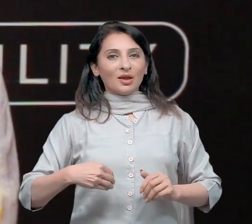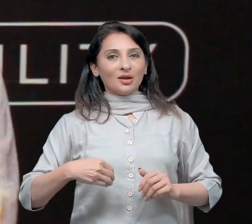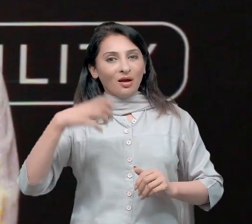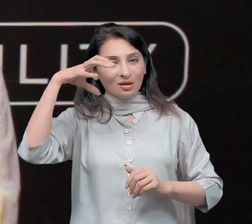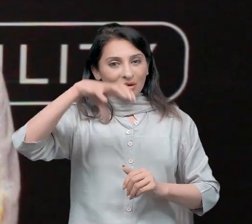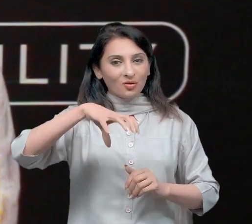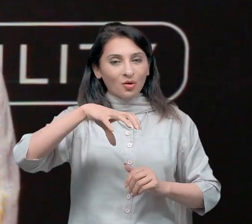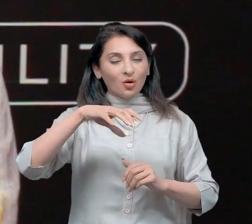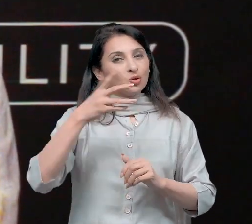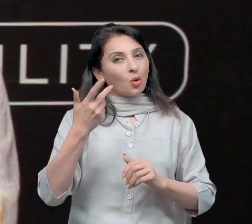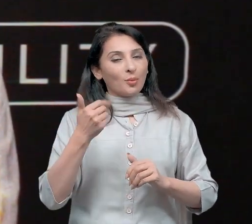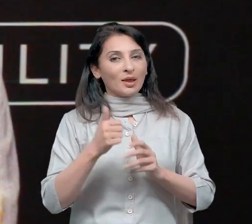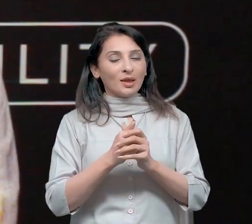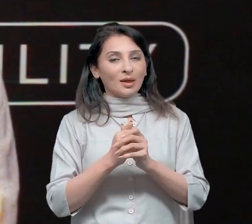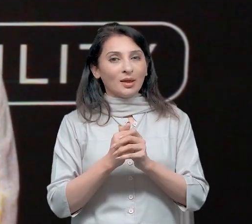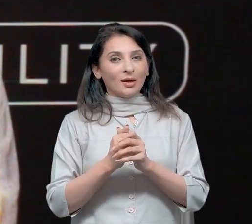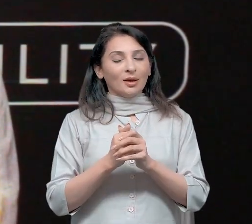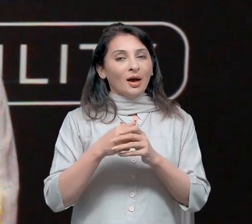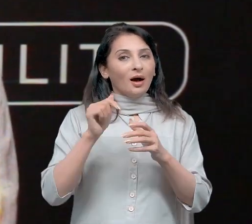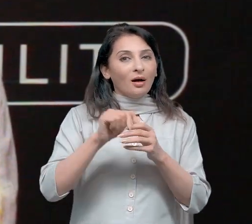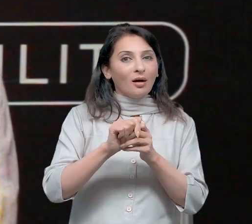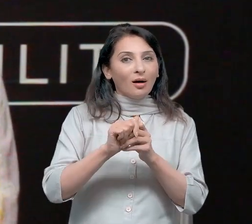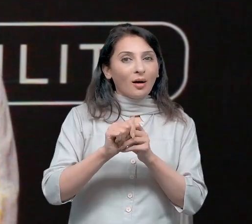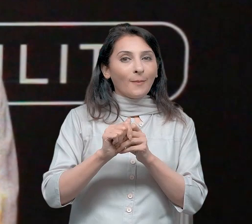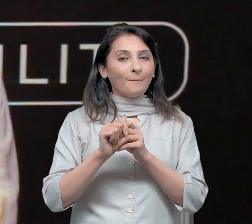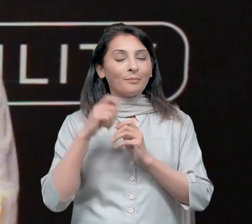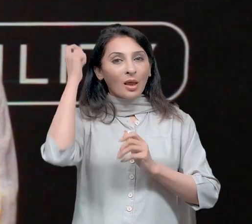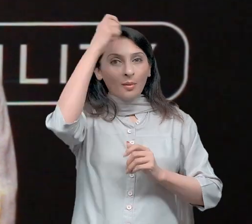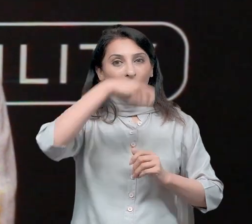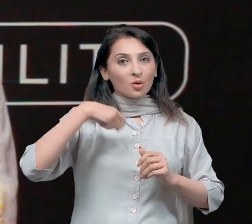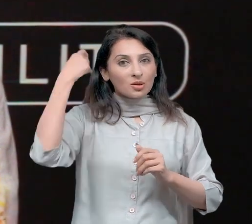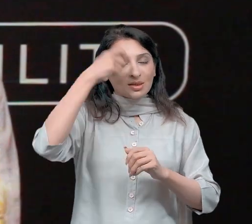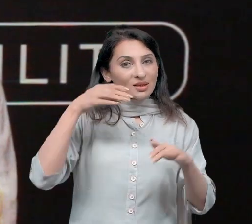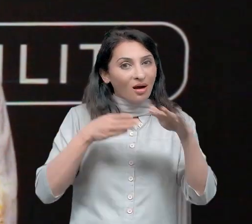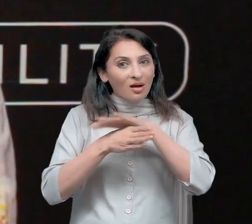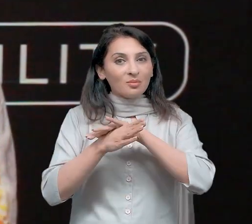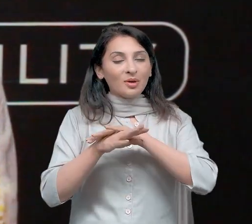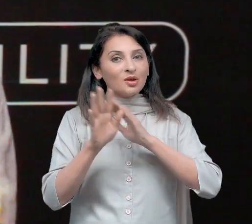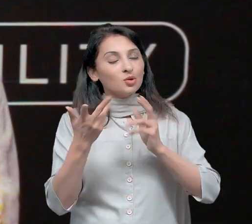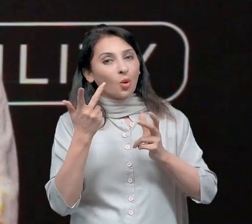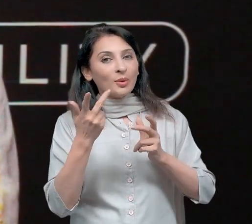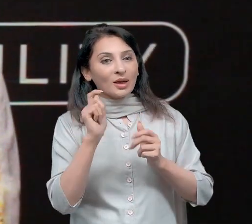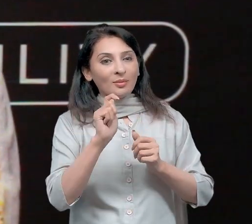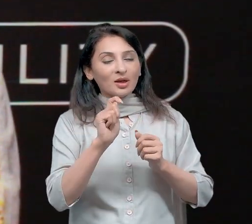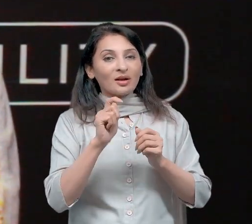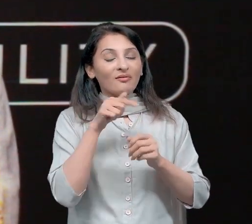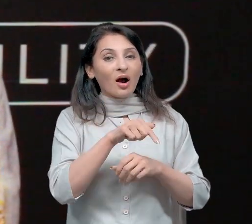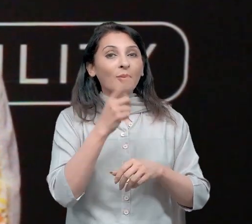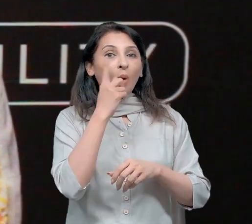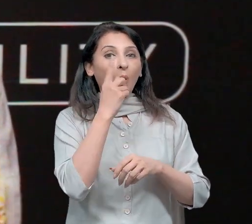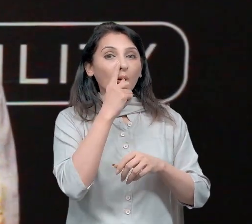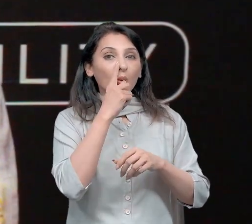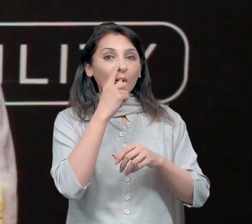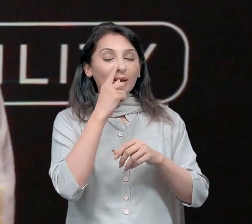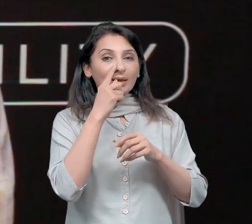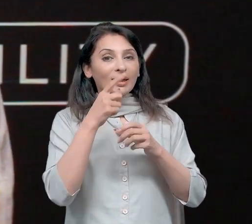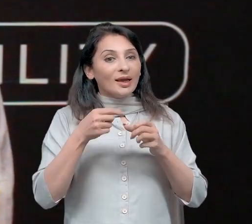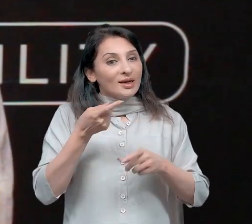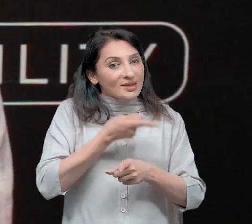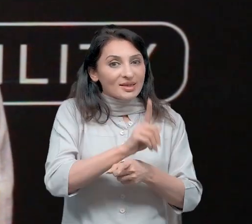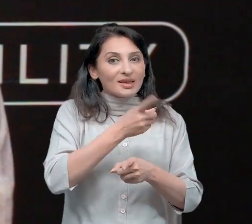तो वहाँ उन लोगों ने बाकायदा वोकेशनल स्कूल खोला है, जहाँ ग्राउंड के ऊपर जो